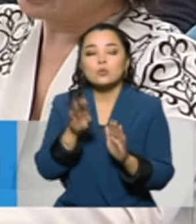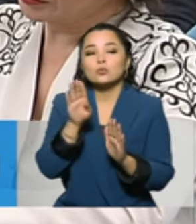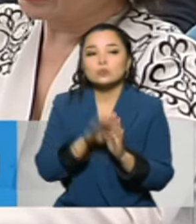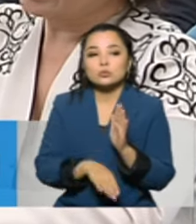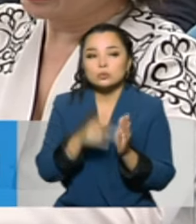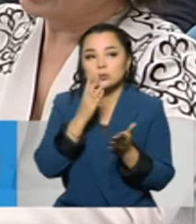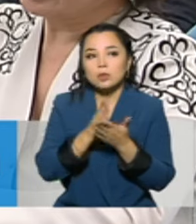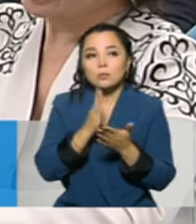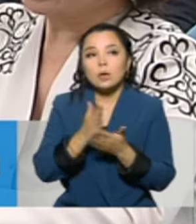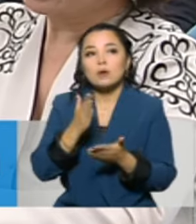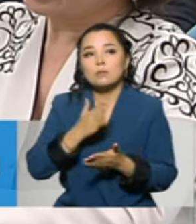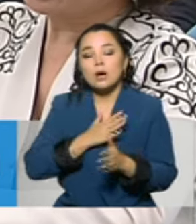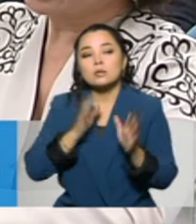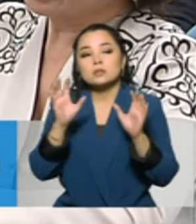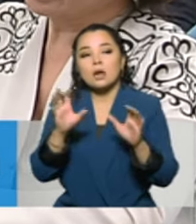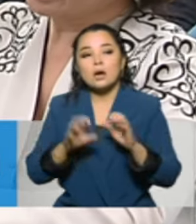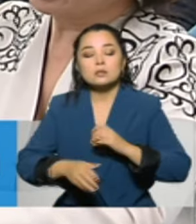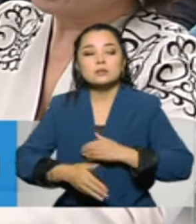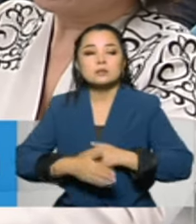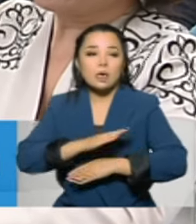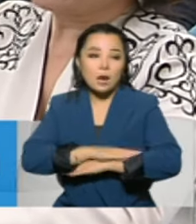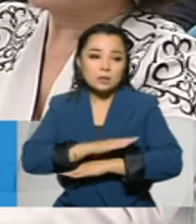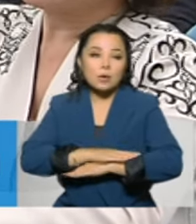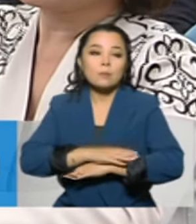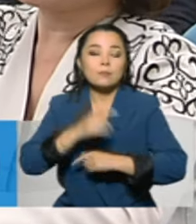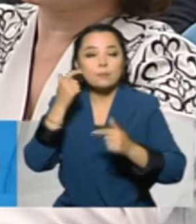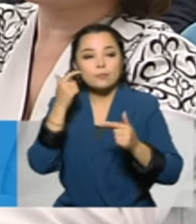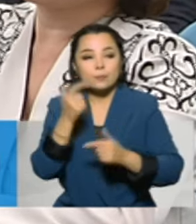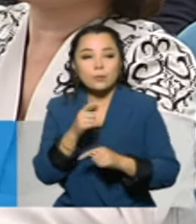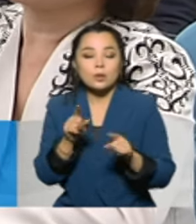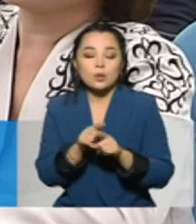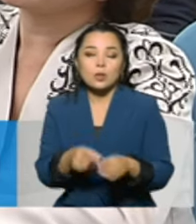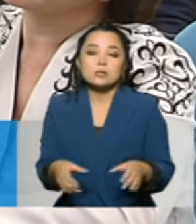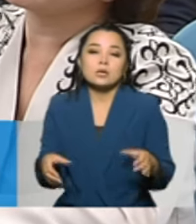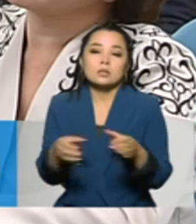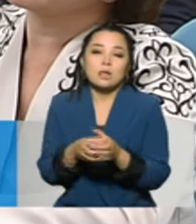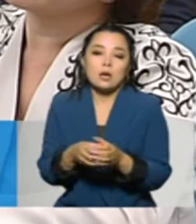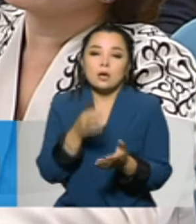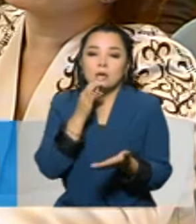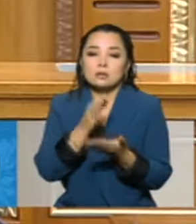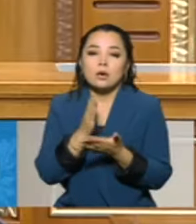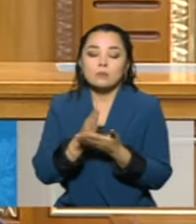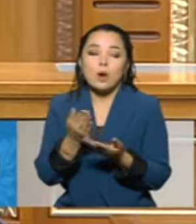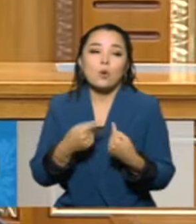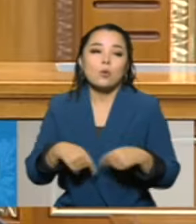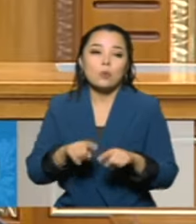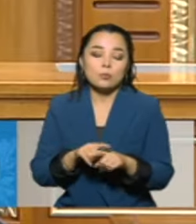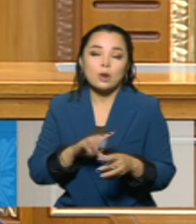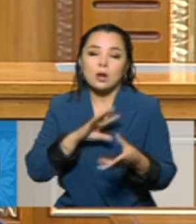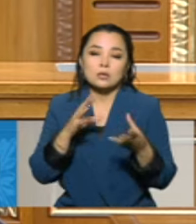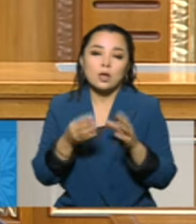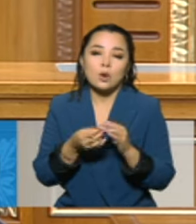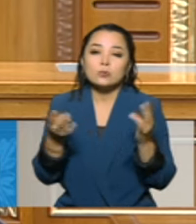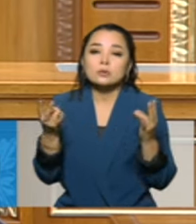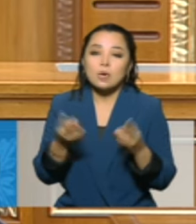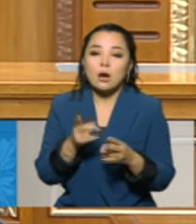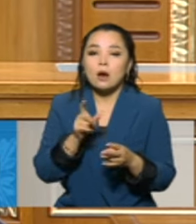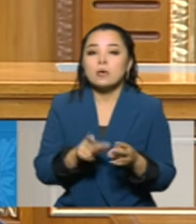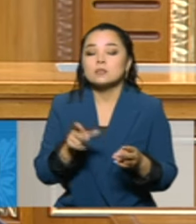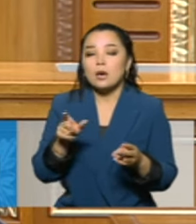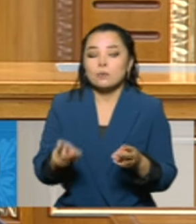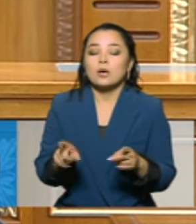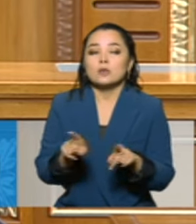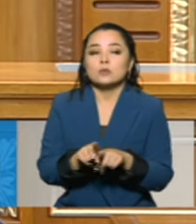барады. Біз заң мен тәртіп, білім мен парасат үстемдік ететін қоғам құруымыз керек.